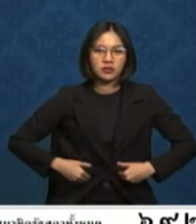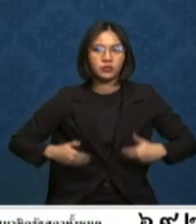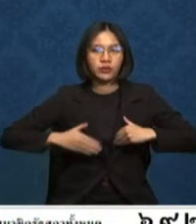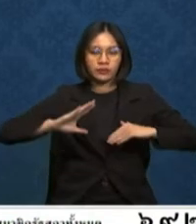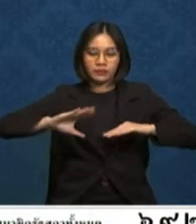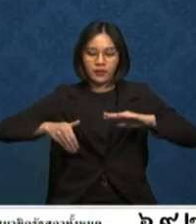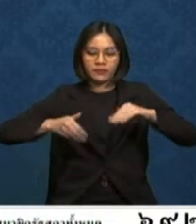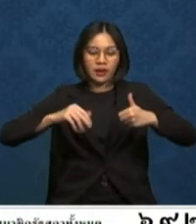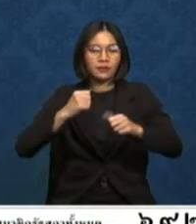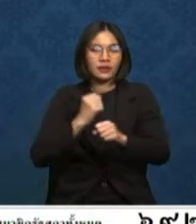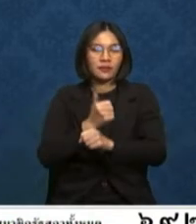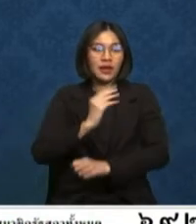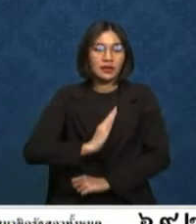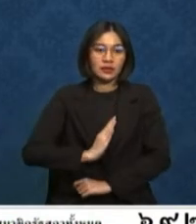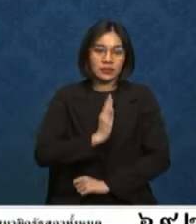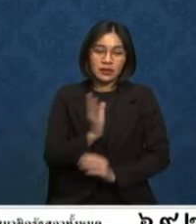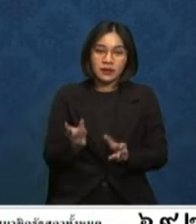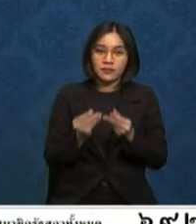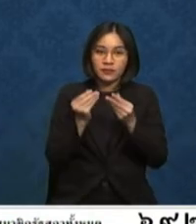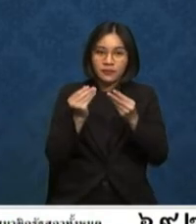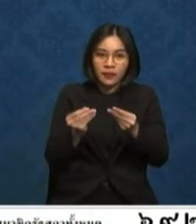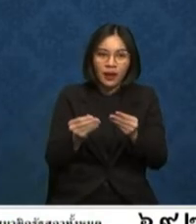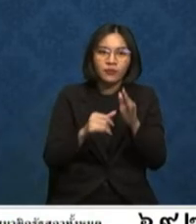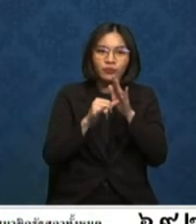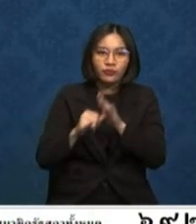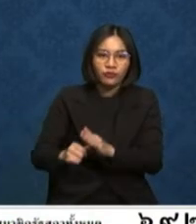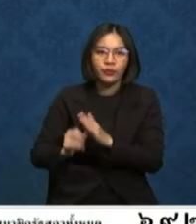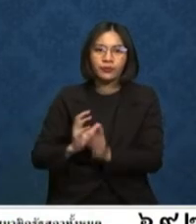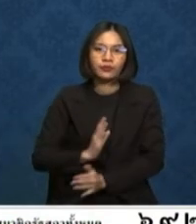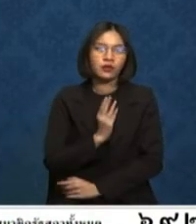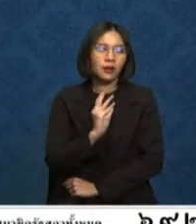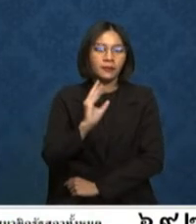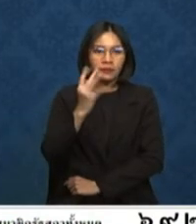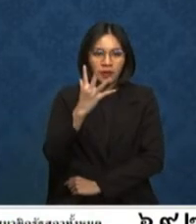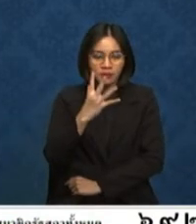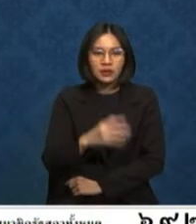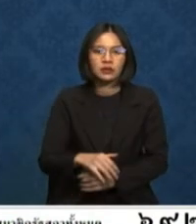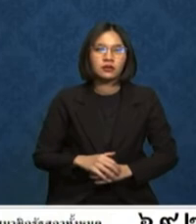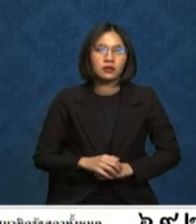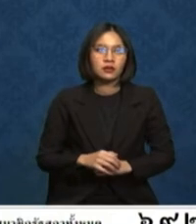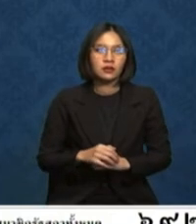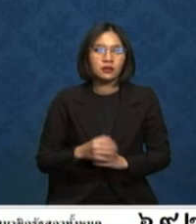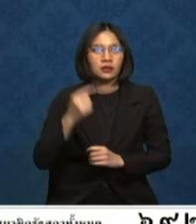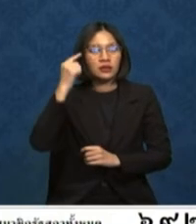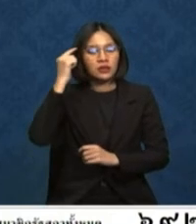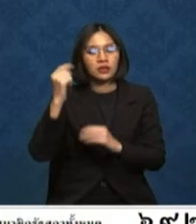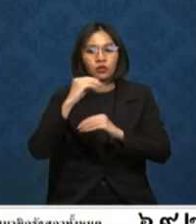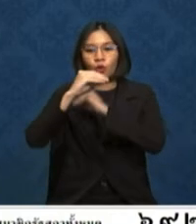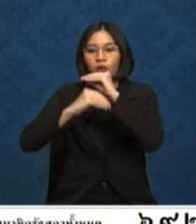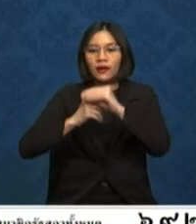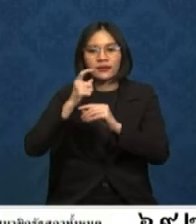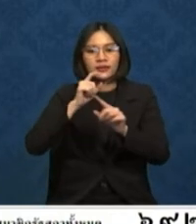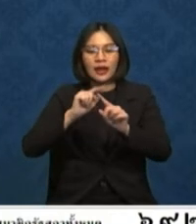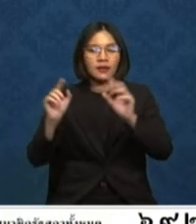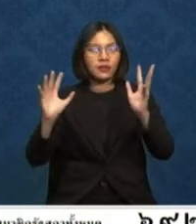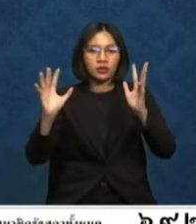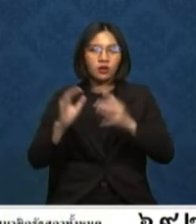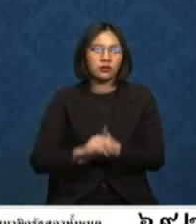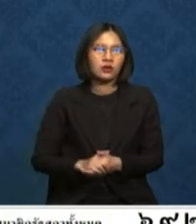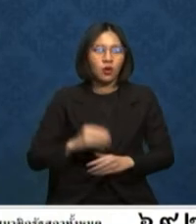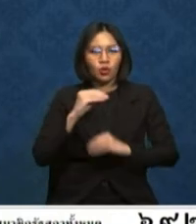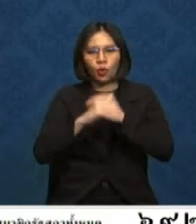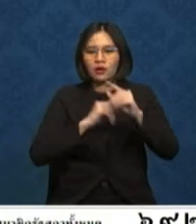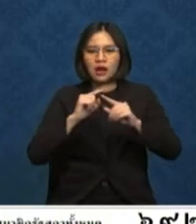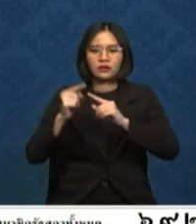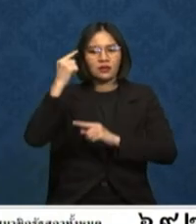ได้อย่างให้เกียรติไม่เบียดเบียนศักดิ์ศรีเค้าเนี่ยท่านไม่จำเป็นต้องคิดโครงการใหญ่โตเวอร์วางอลังการ